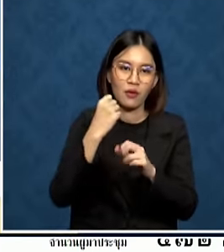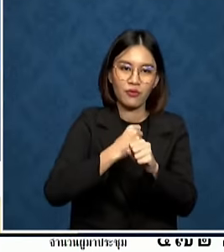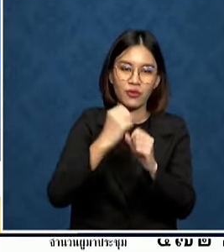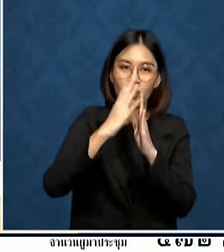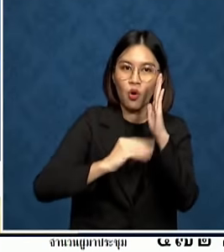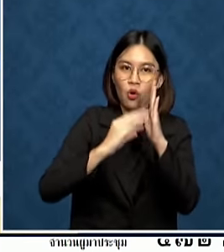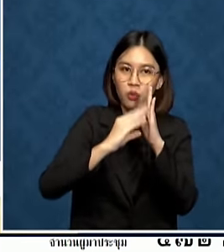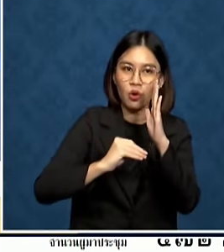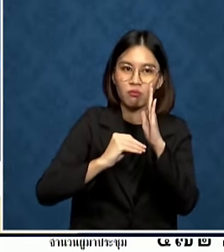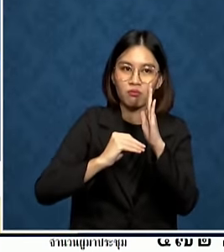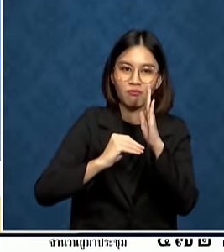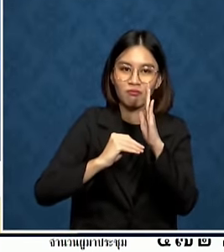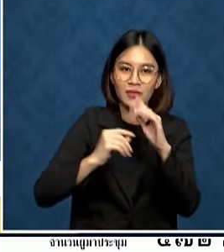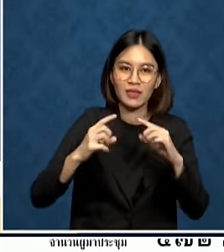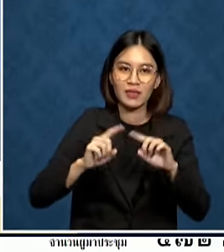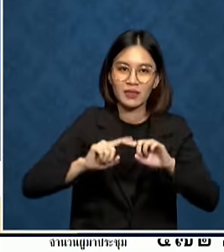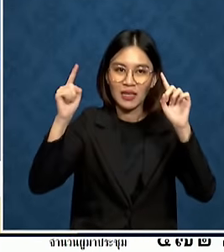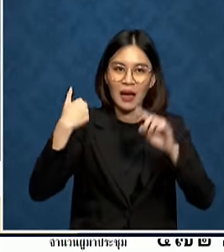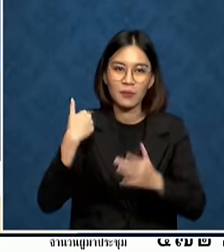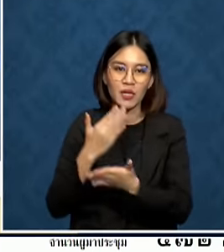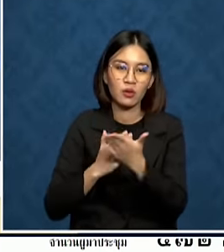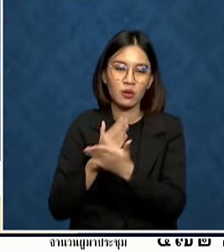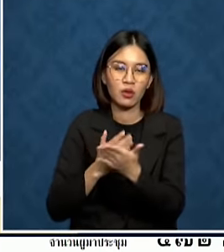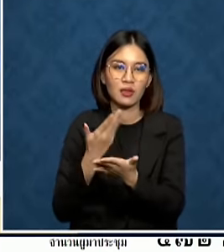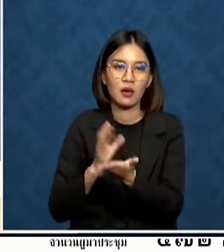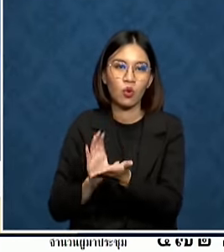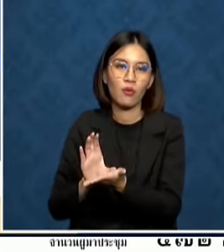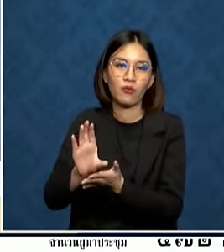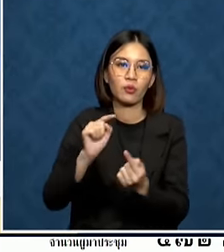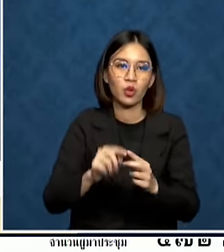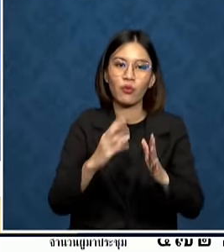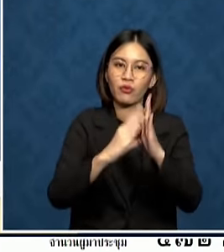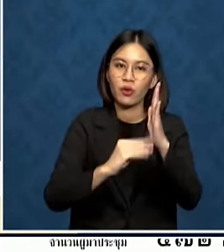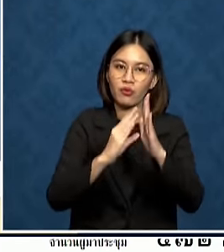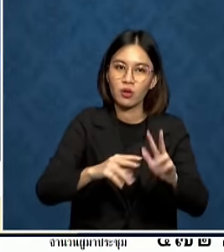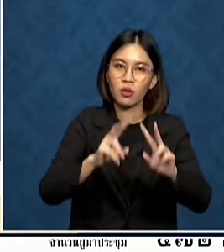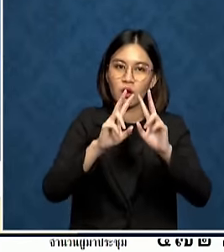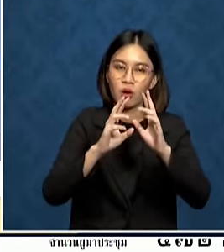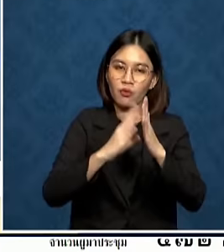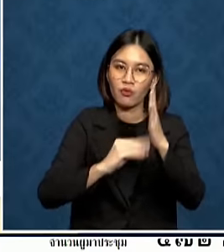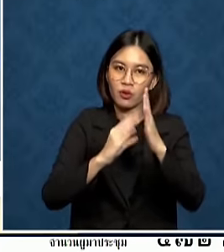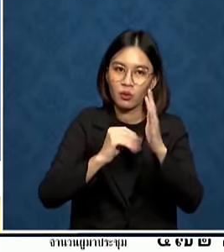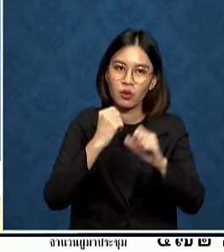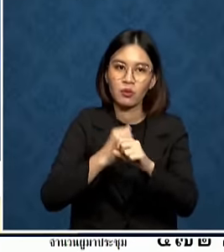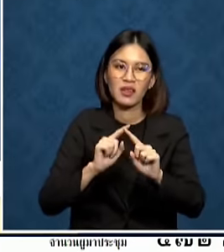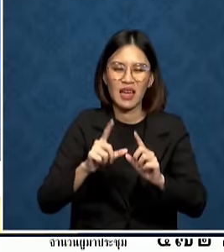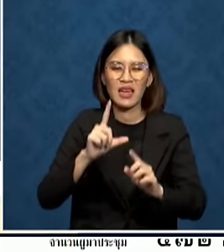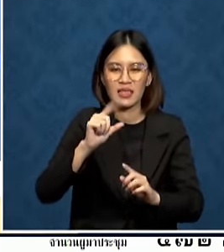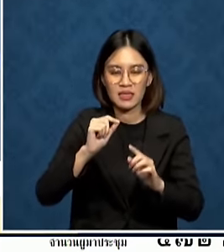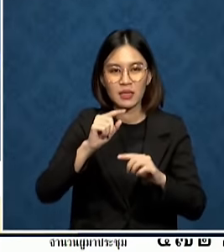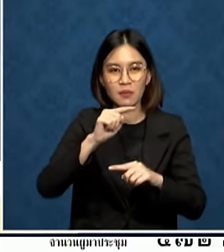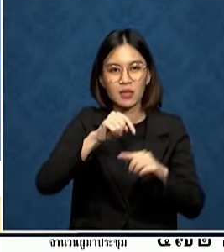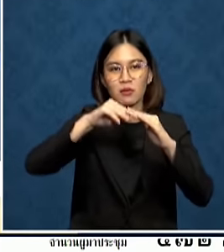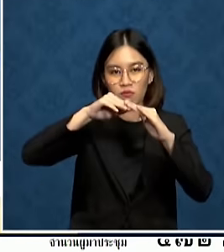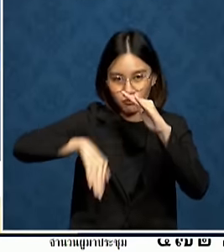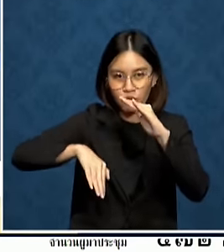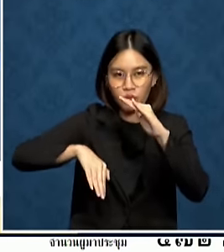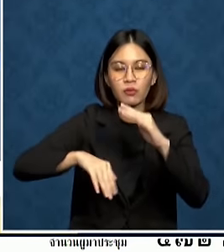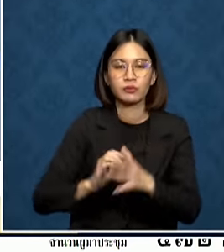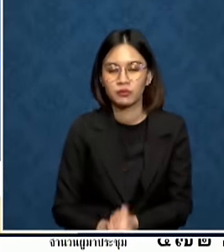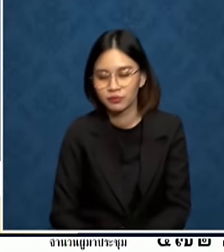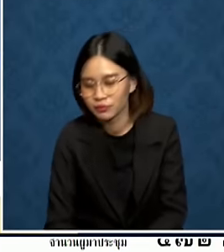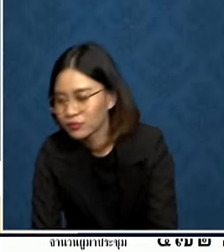กลับกับเขาเลยเราครึ่งหนึ่งของงบไปลงที่ฝึกอบรมแต่ฝึกอบรมไม่ควรเกิน 20%ท่านต้องกลับไปลดครับ